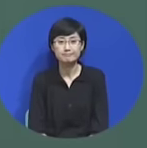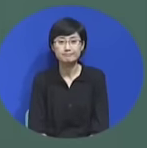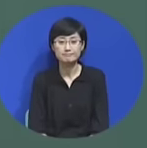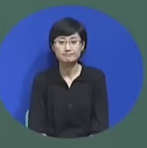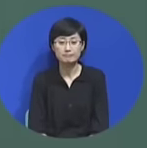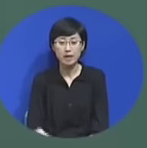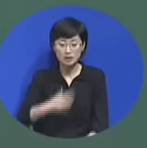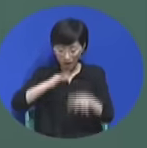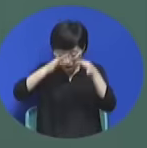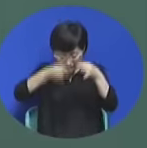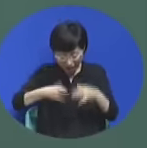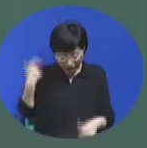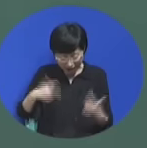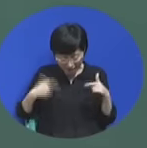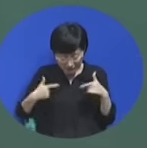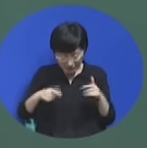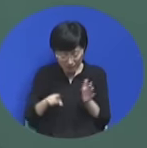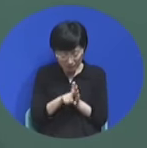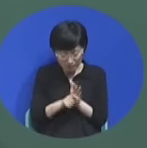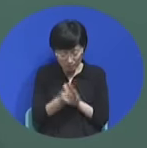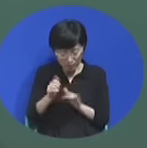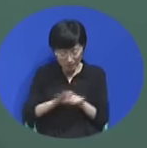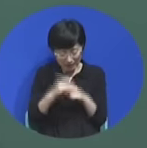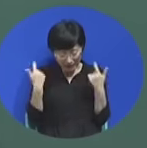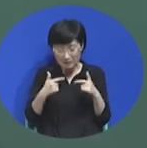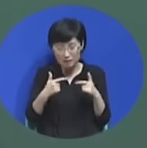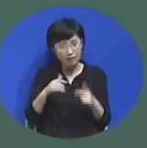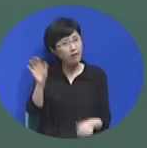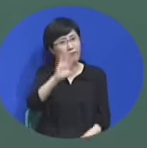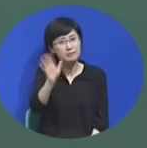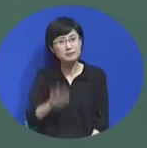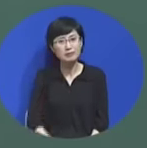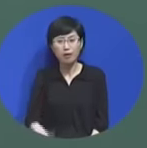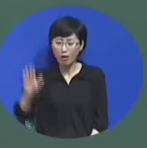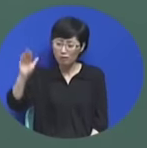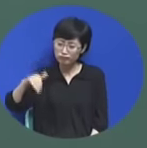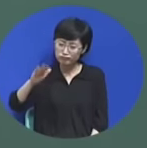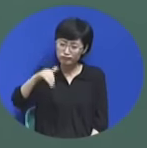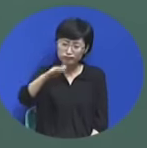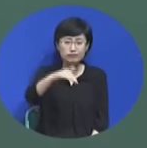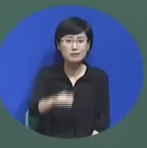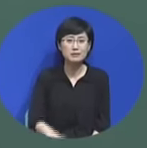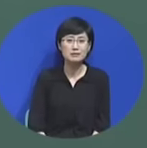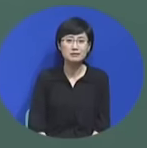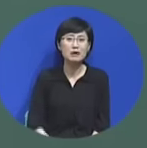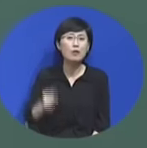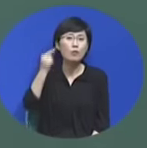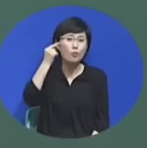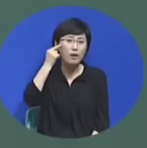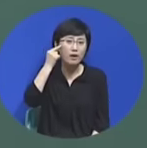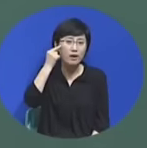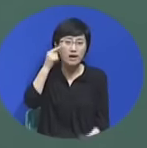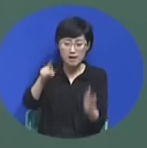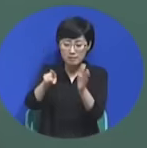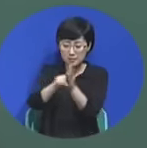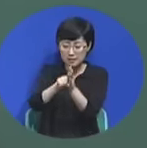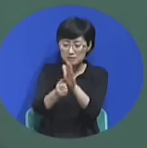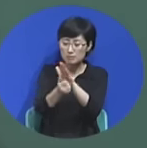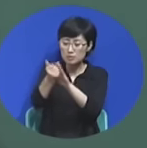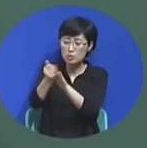这信望爱能不能藏在我们身上呢？ 우리에게 항상 있질 않거든요. 不能常藏在我们身上。 믿음, 소망, 사람 하나님이 우리에게 주시는 거예요.